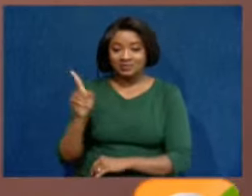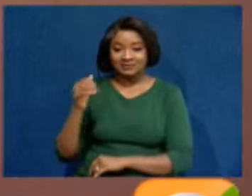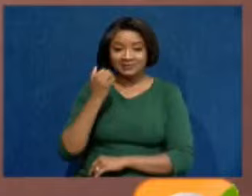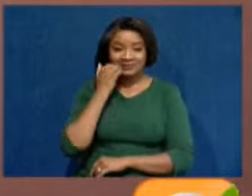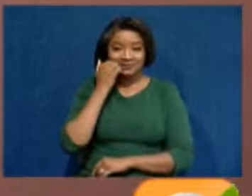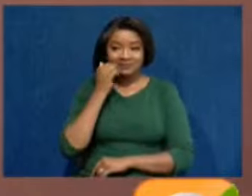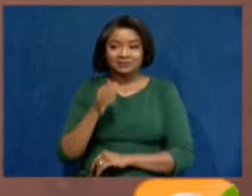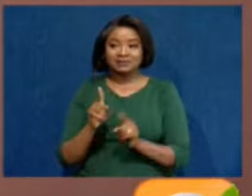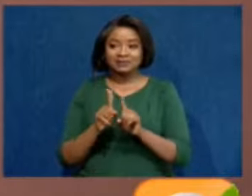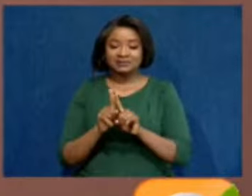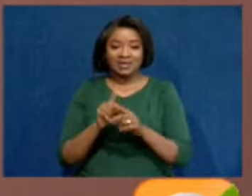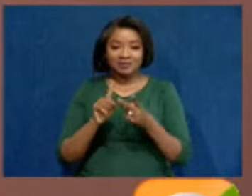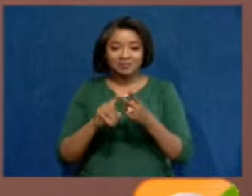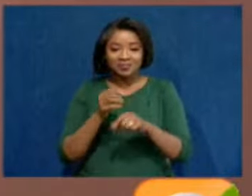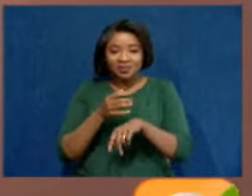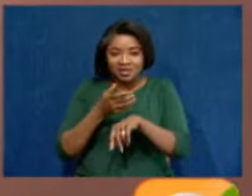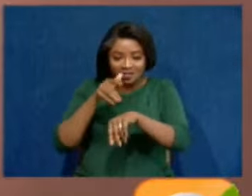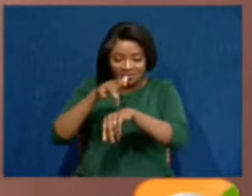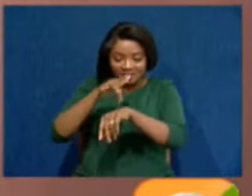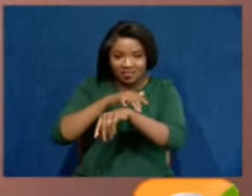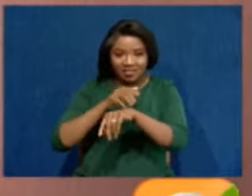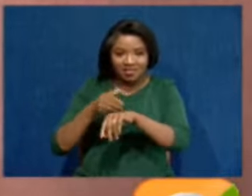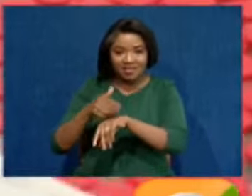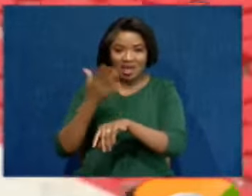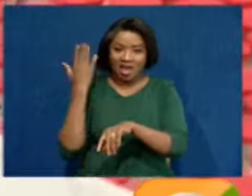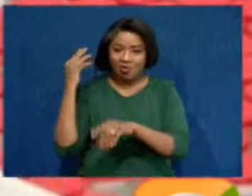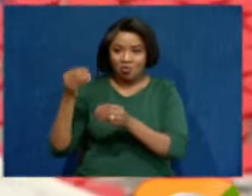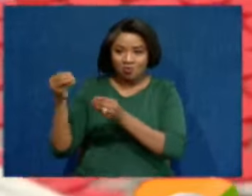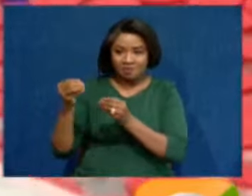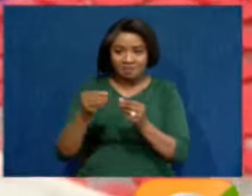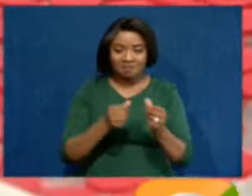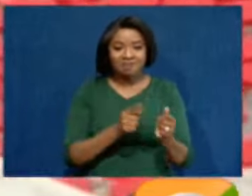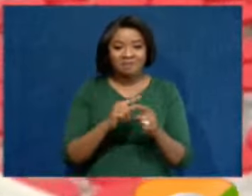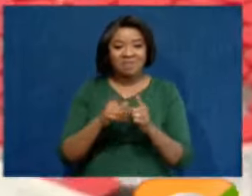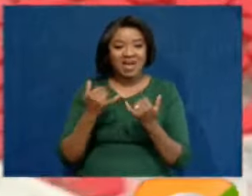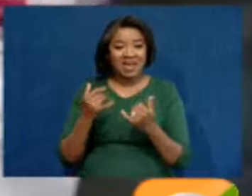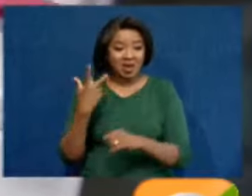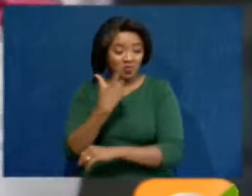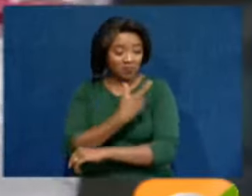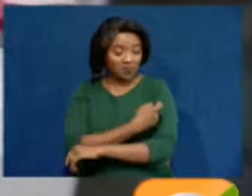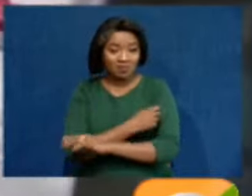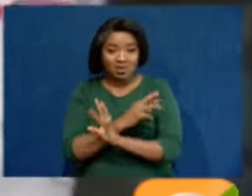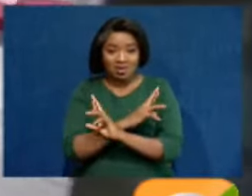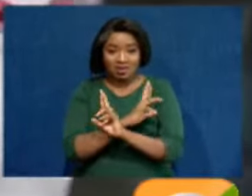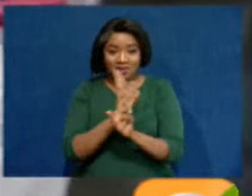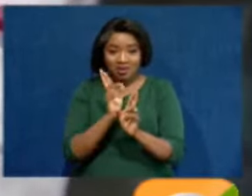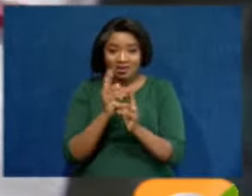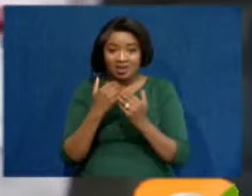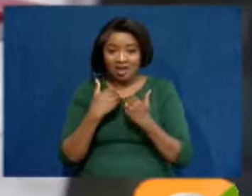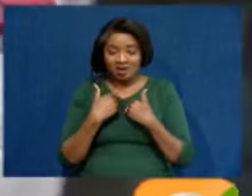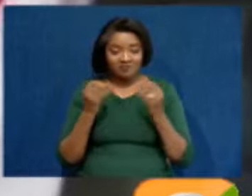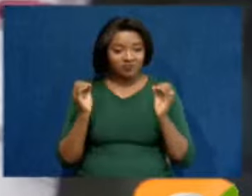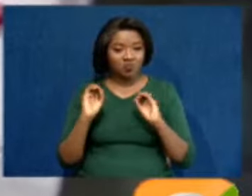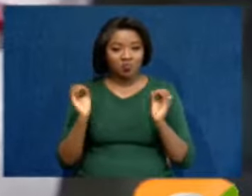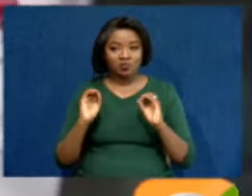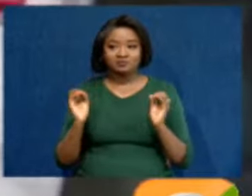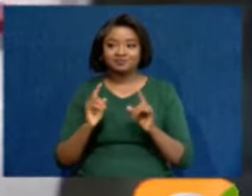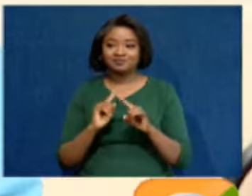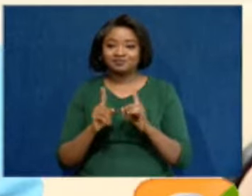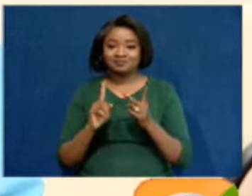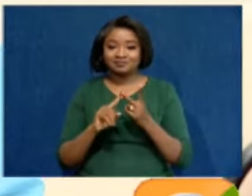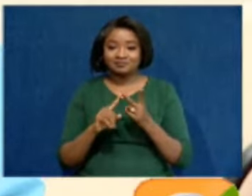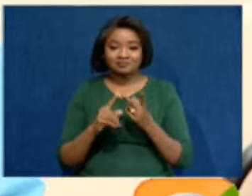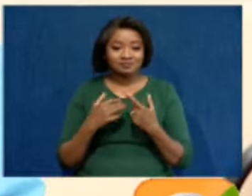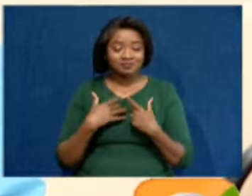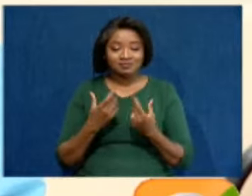wa tetekuwanga ambao uliangamizwa kabisa, na kwa kuwa hakuna chanjo zilizotumika kwa maradhi haya, hakuna tiba